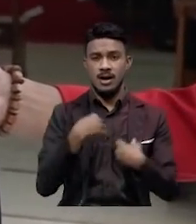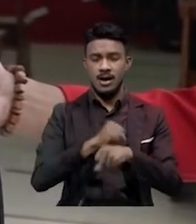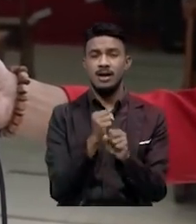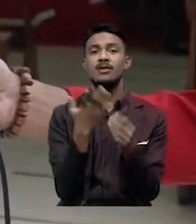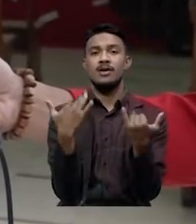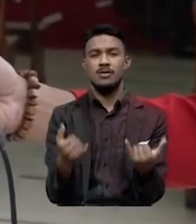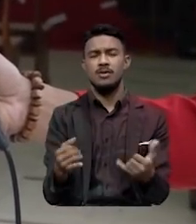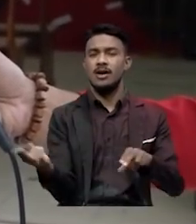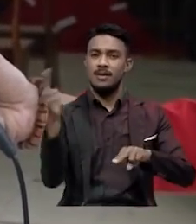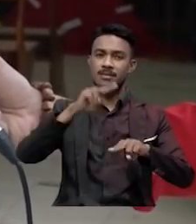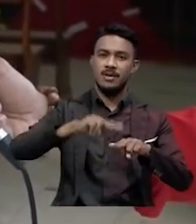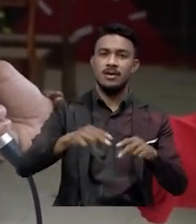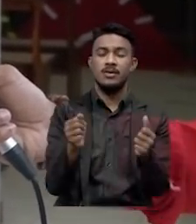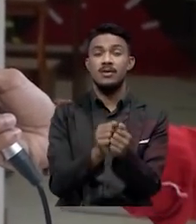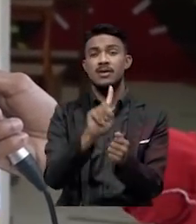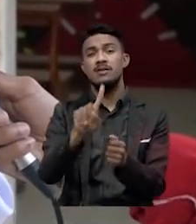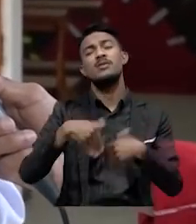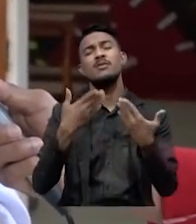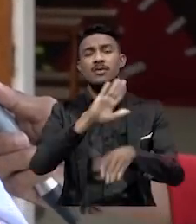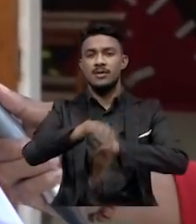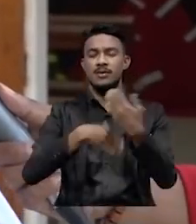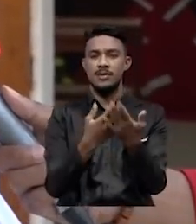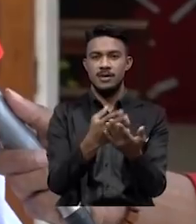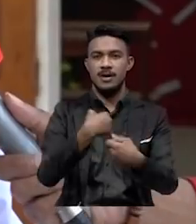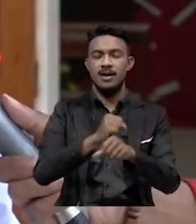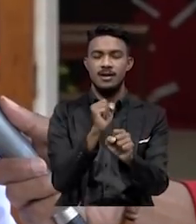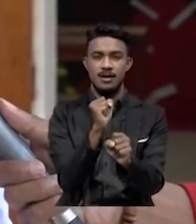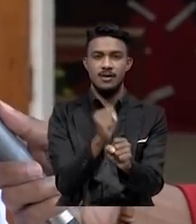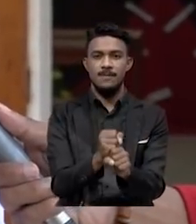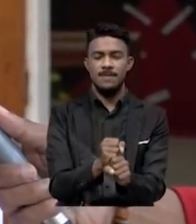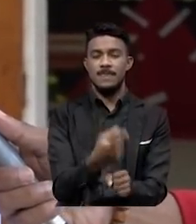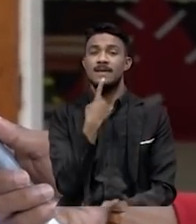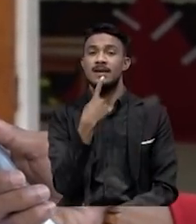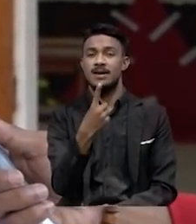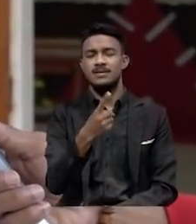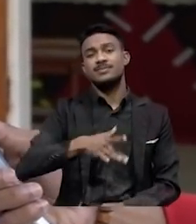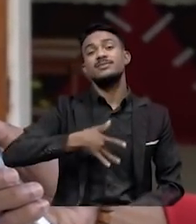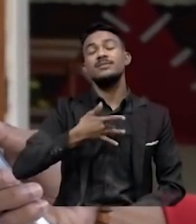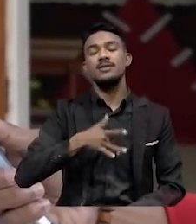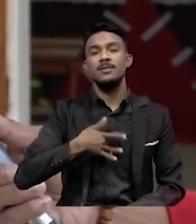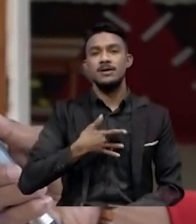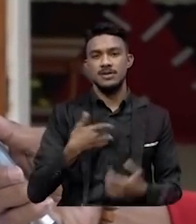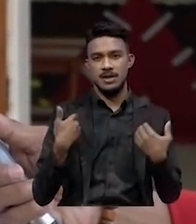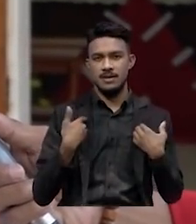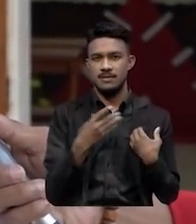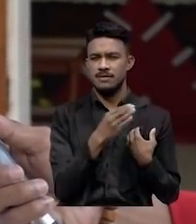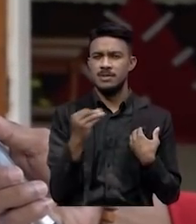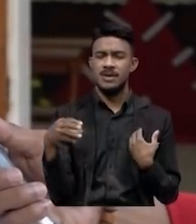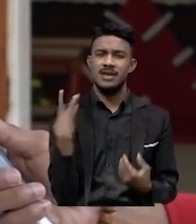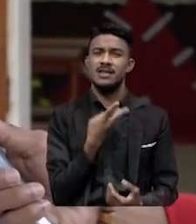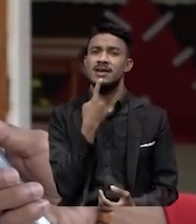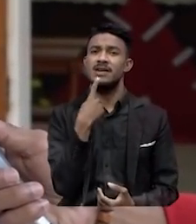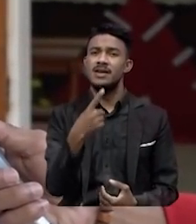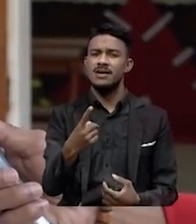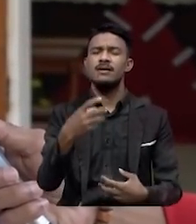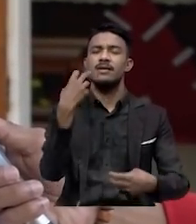senela aumenta ta hoy dan ne antu buat ne hotu halo atu dia kata sentimentus ya sentimentu dan ebeni mi tadi kata